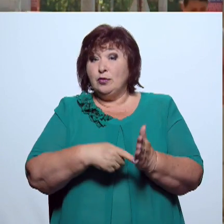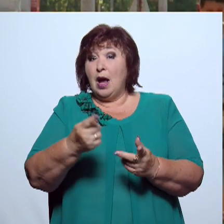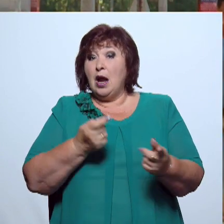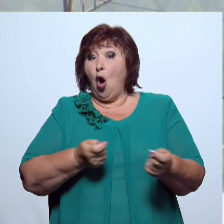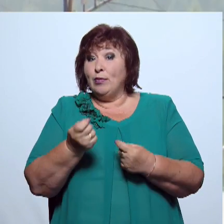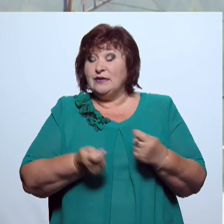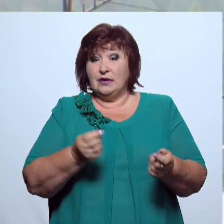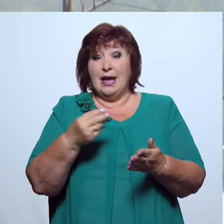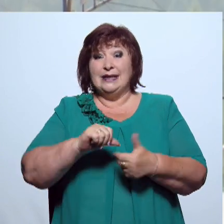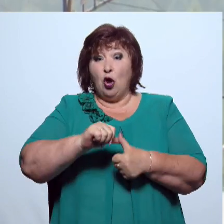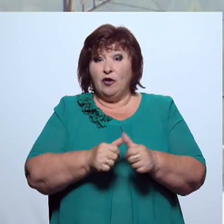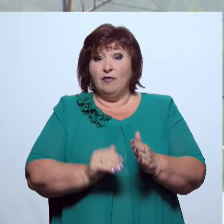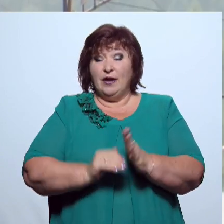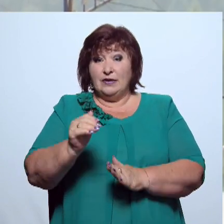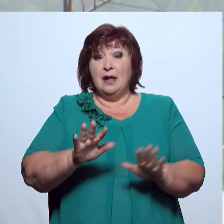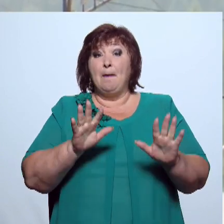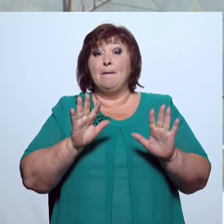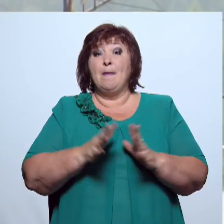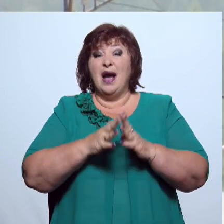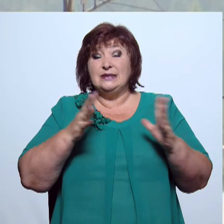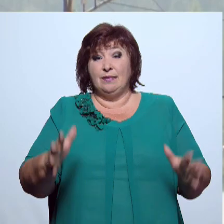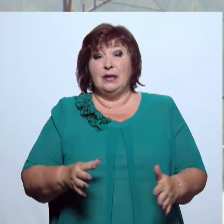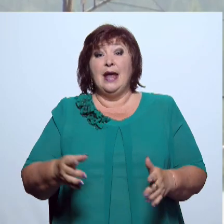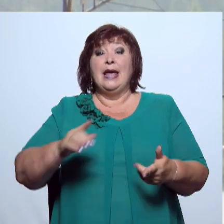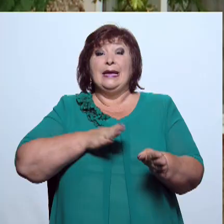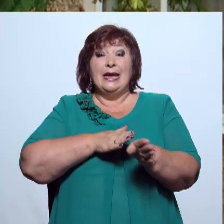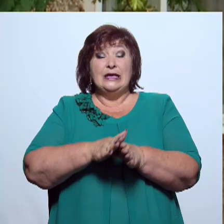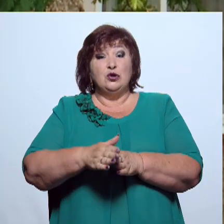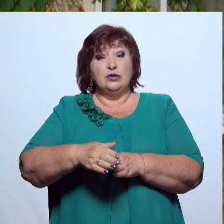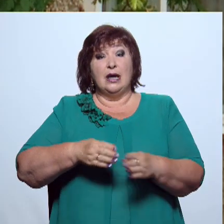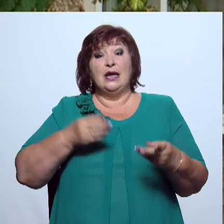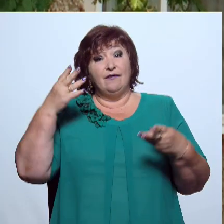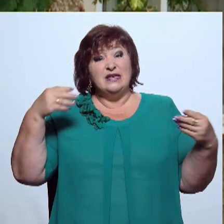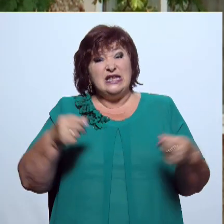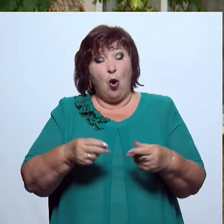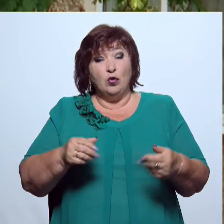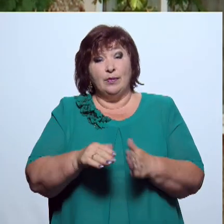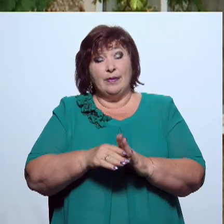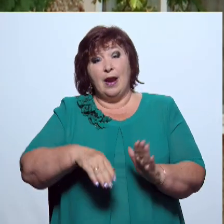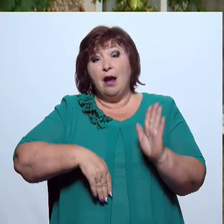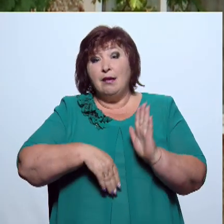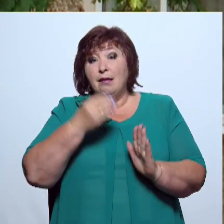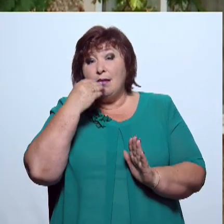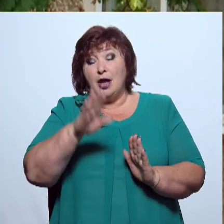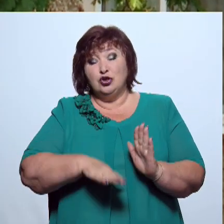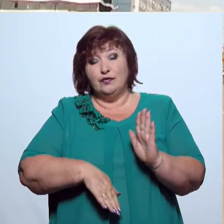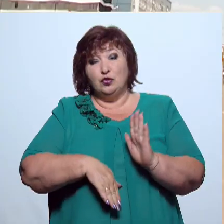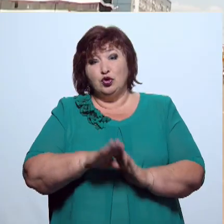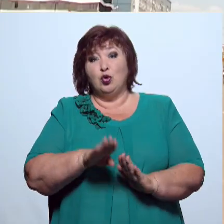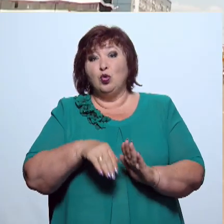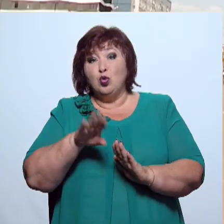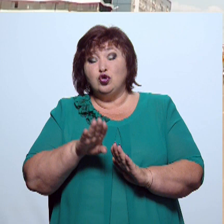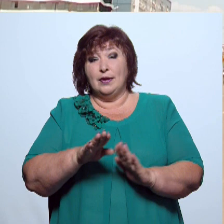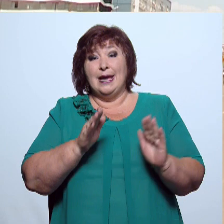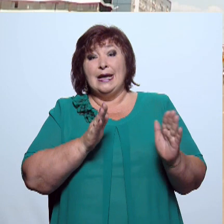образованиях, где тариф превысил максимальный индекс, реализуются инвестиционные программы, которые предусматривают качественное улучшение систем водо-